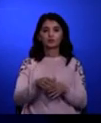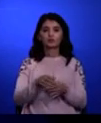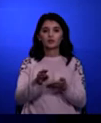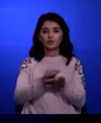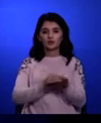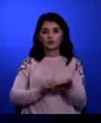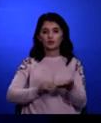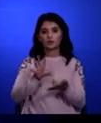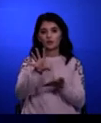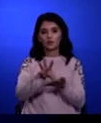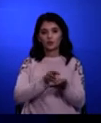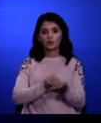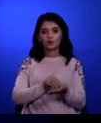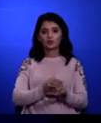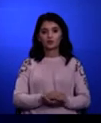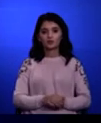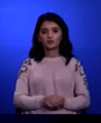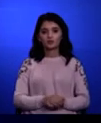daftarimizga ko'chirib olsak.